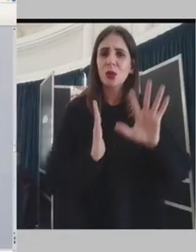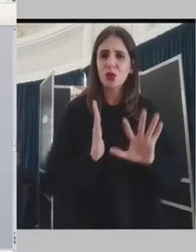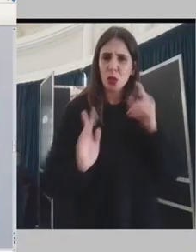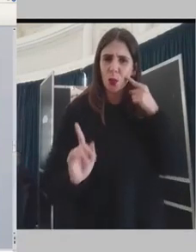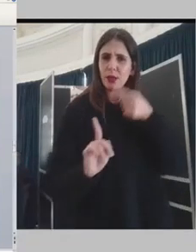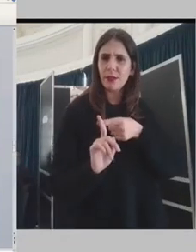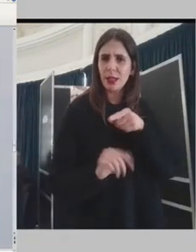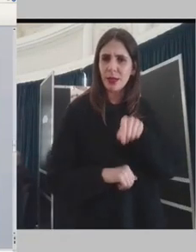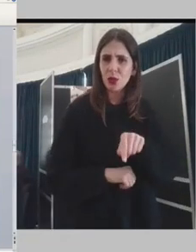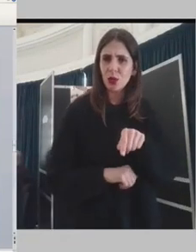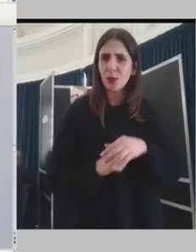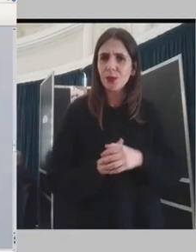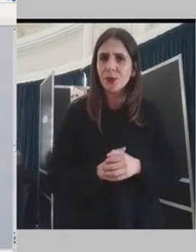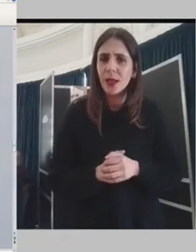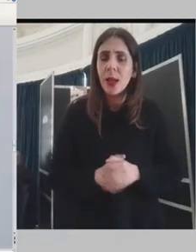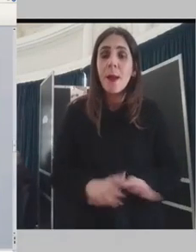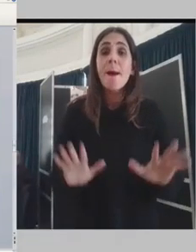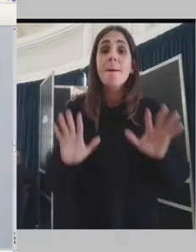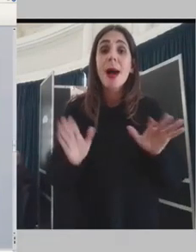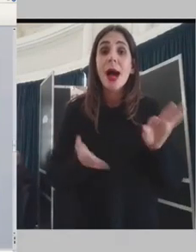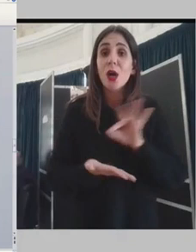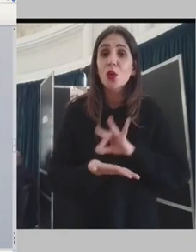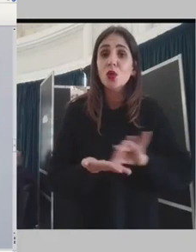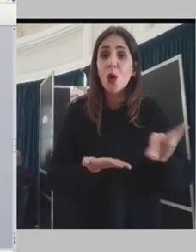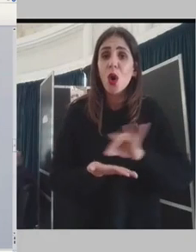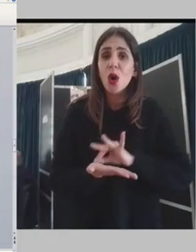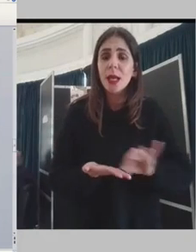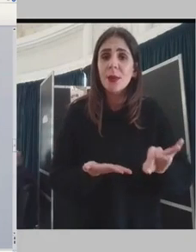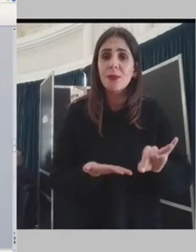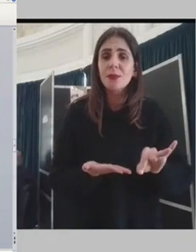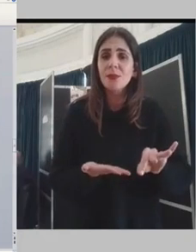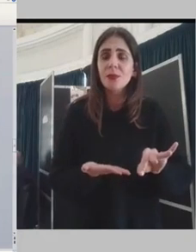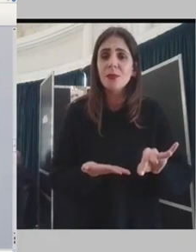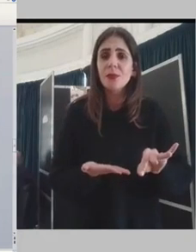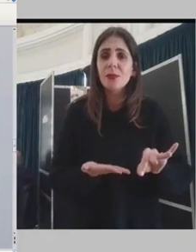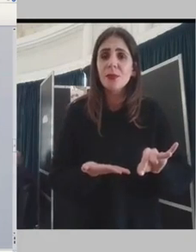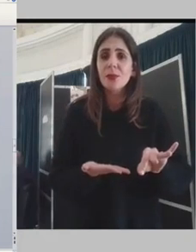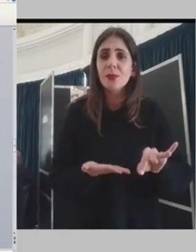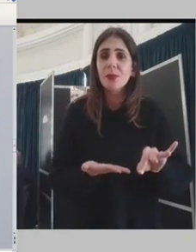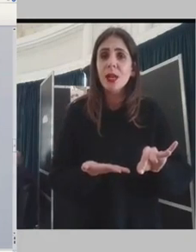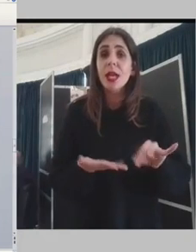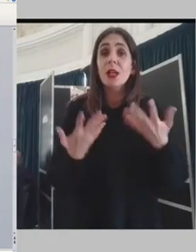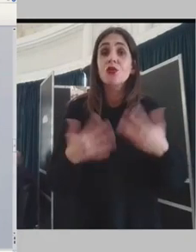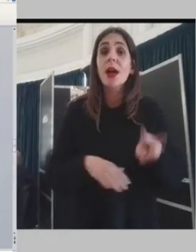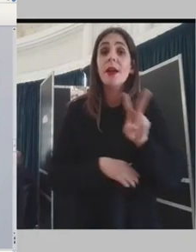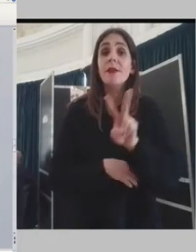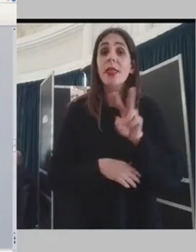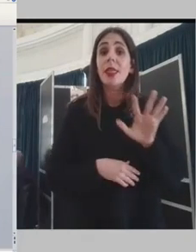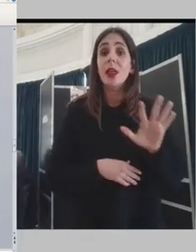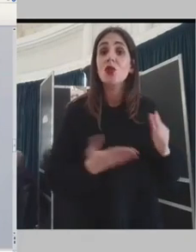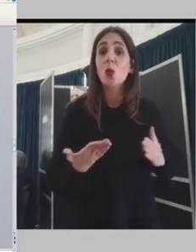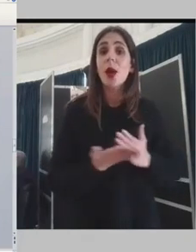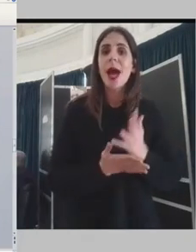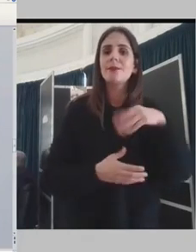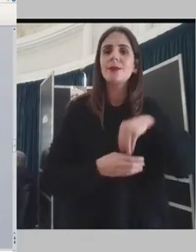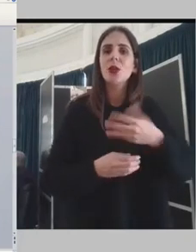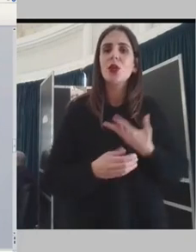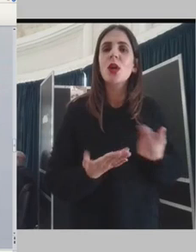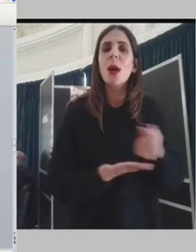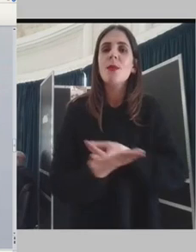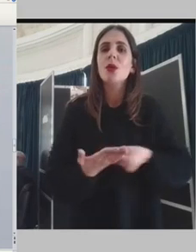ma nelle scuole a Piacenza abbiamo ideato da 25 anni un progetto che si chiama Progetto